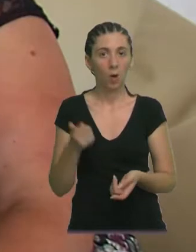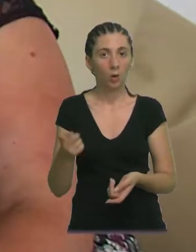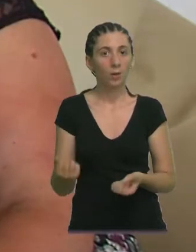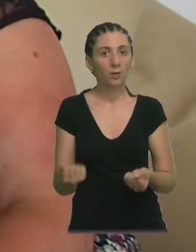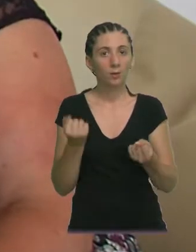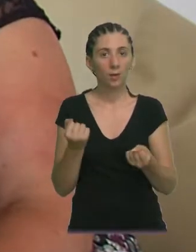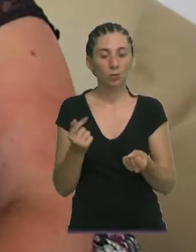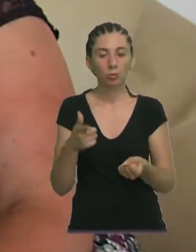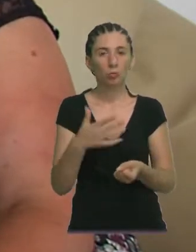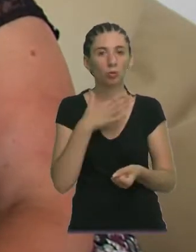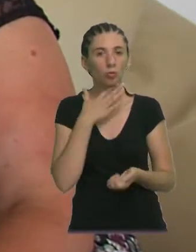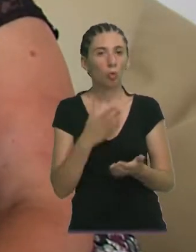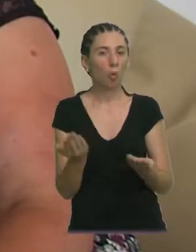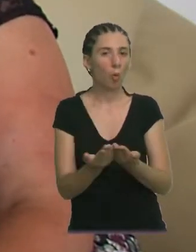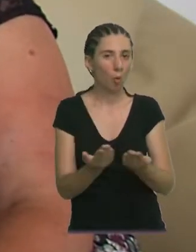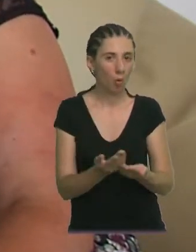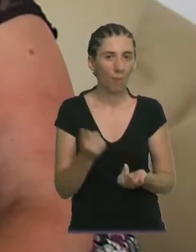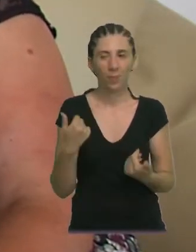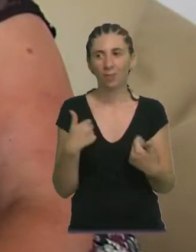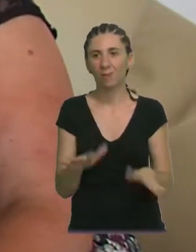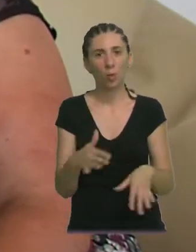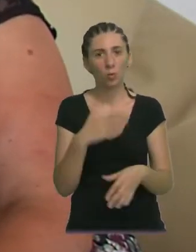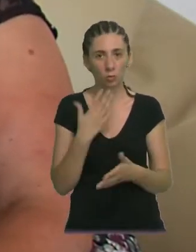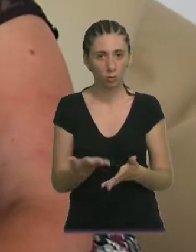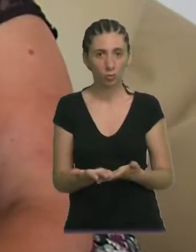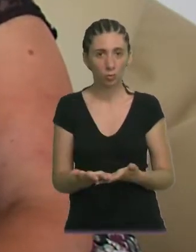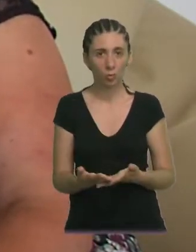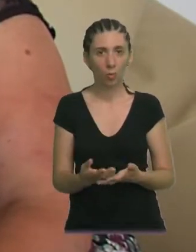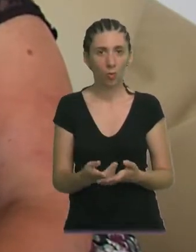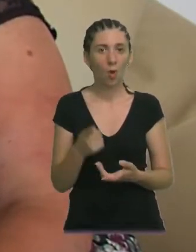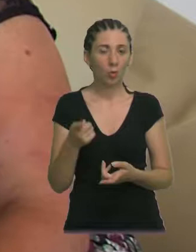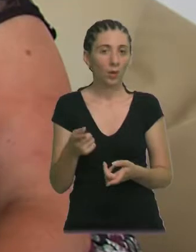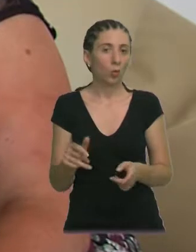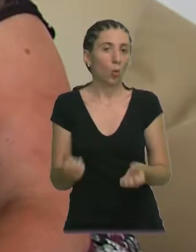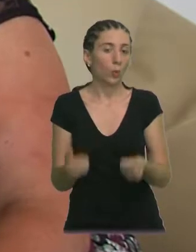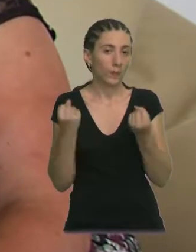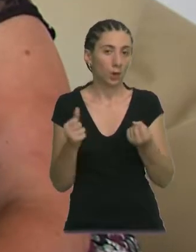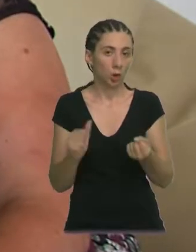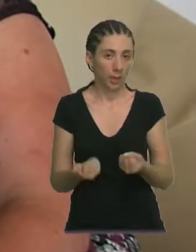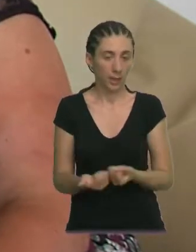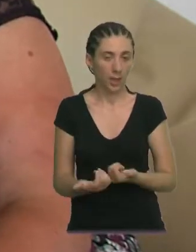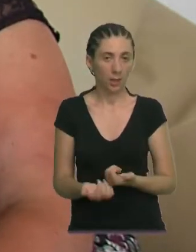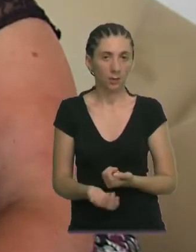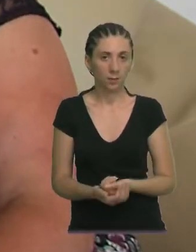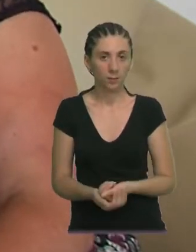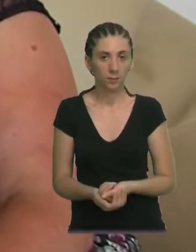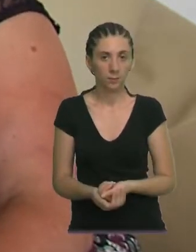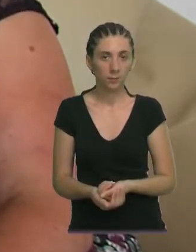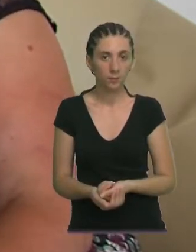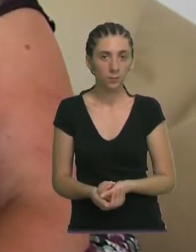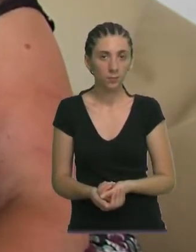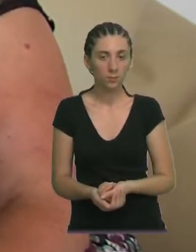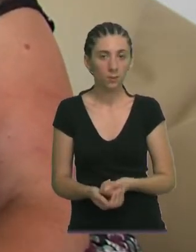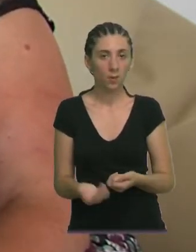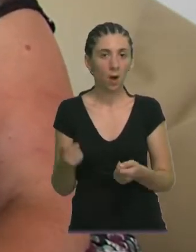one teško savladavaju to školsko gradivo, to ne vole školu i onda im je k tome još i teže sve to.